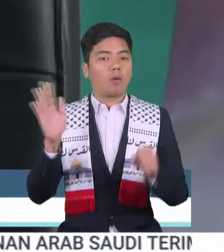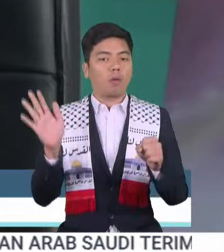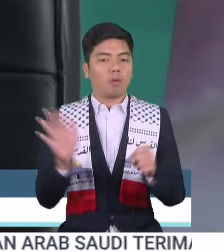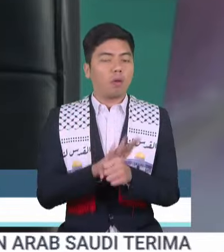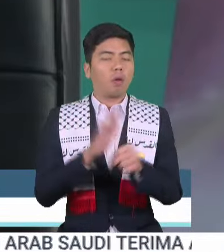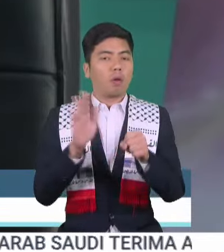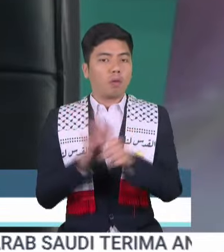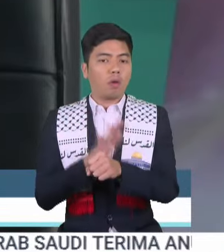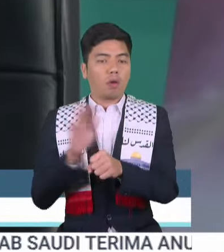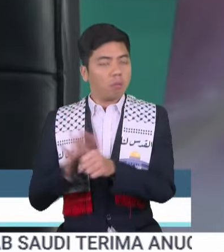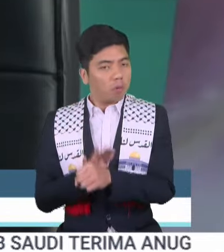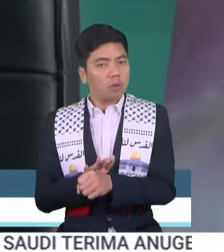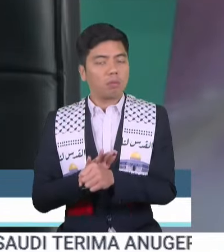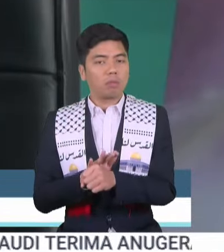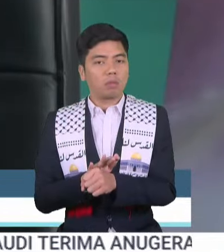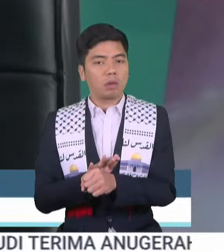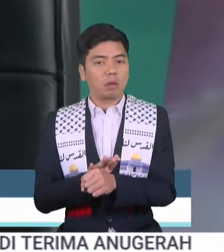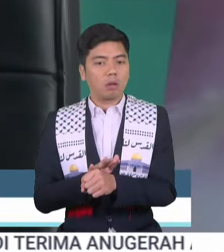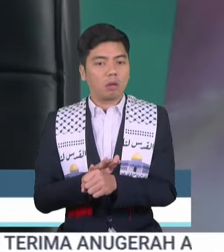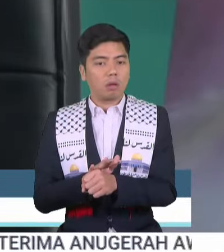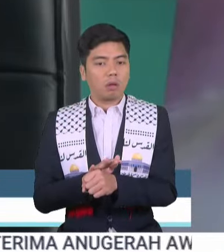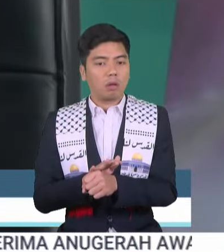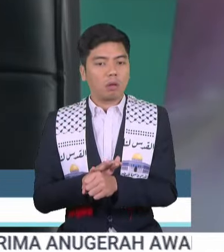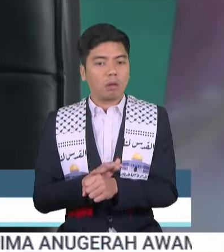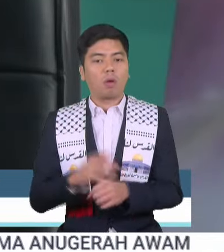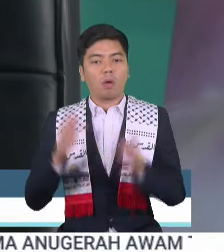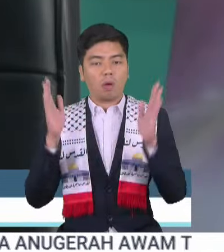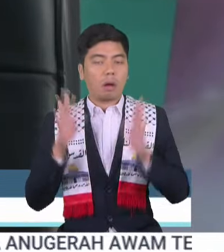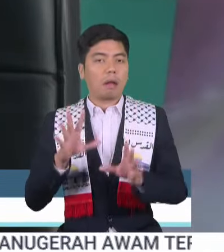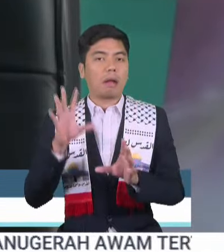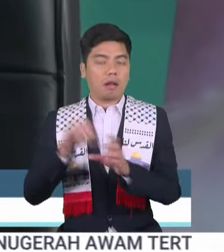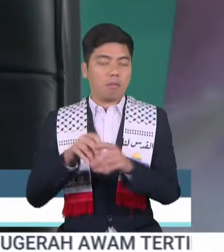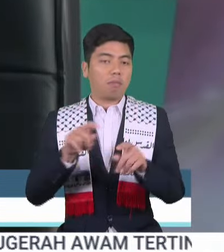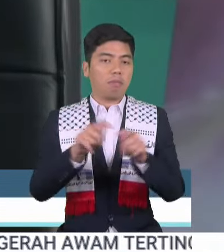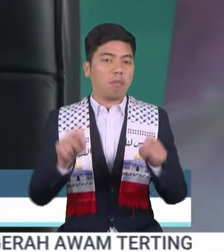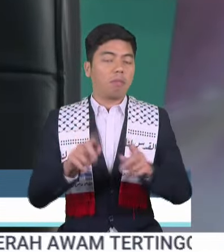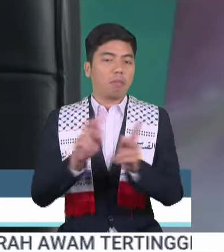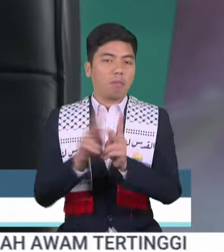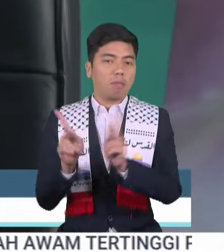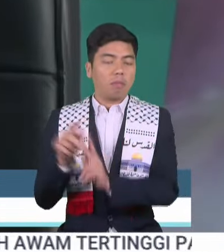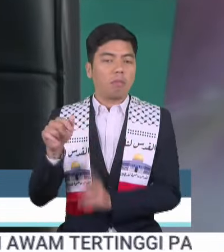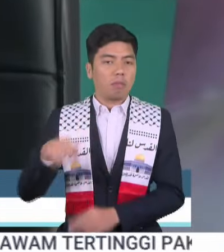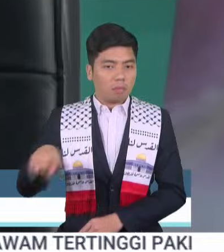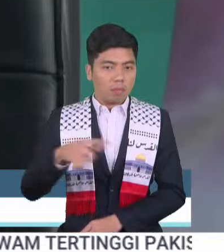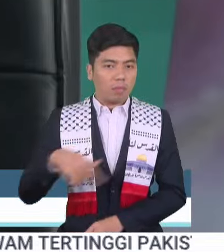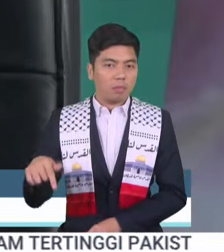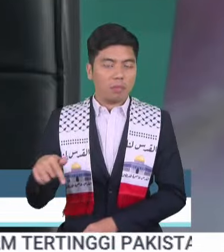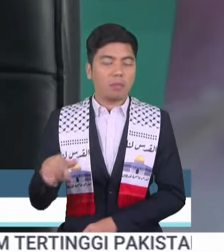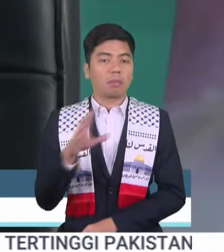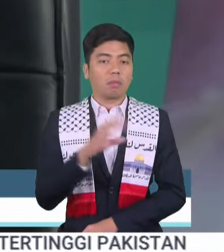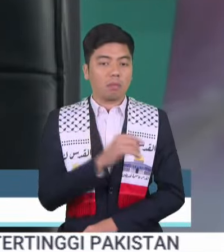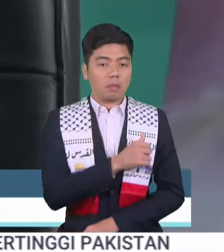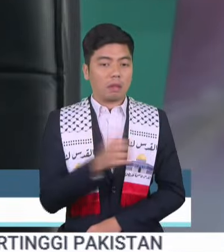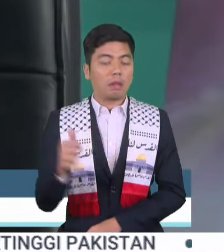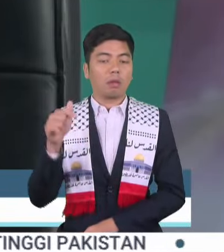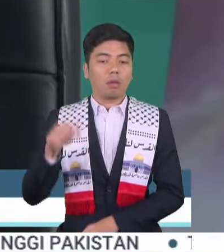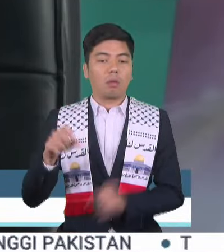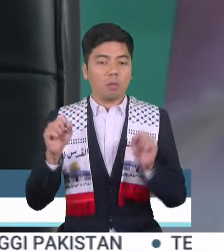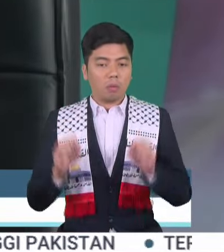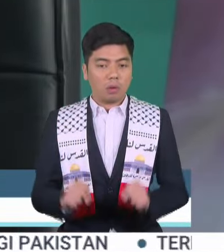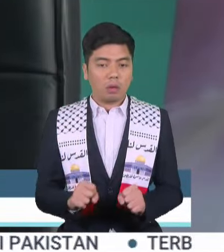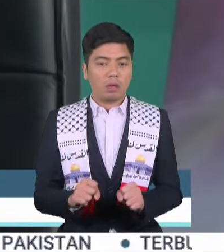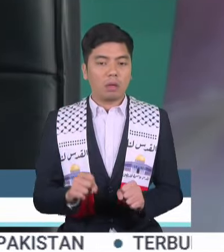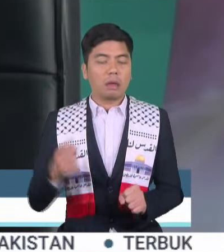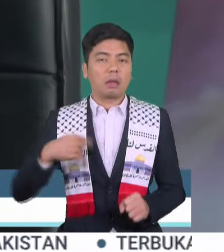sentiasa diimarahkan oleh puhuni-puhuni di kawasan tersebut. Jadi selain daripada itu, ianya akan